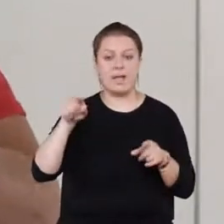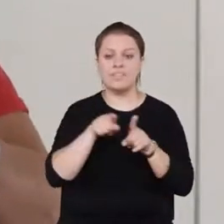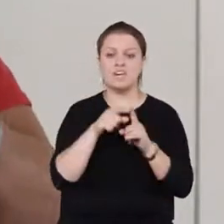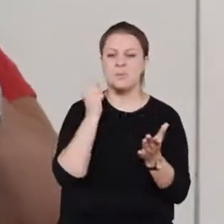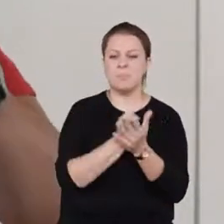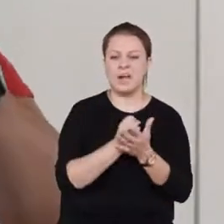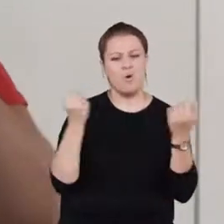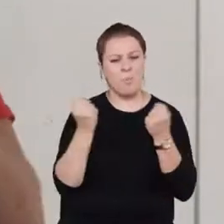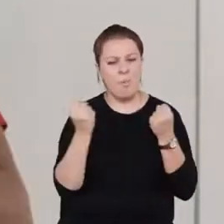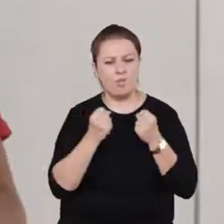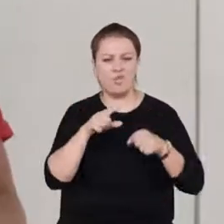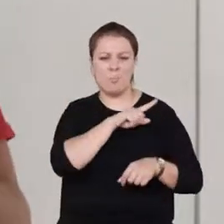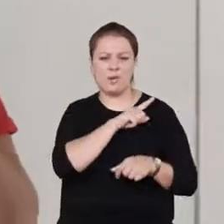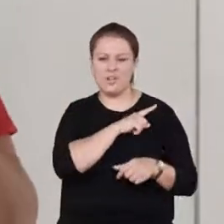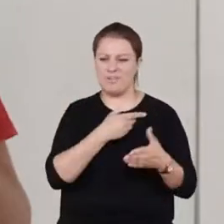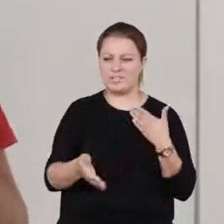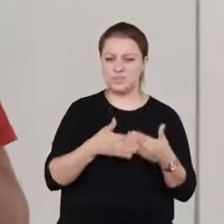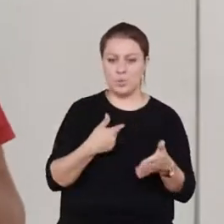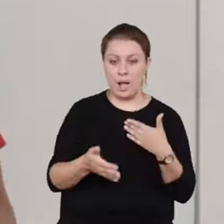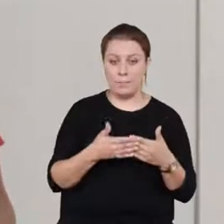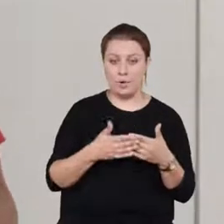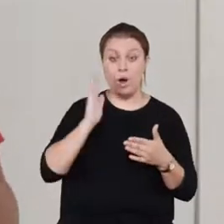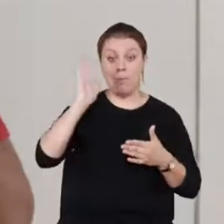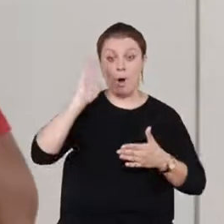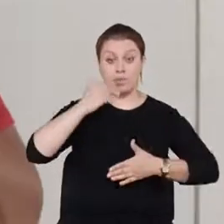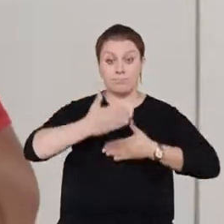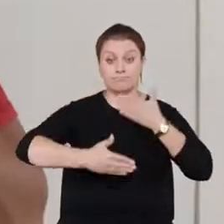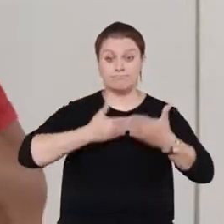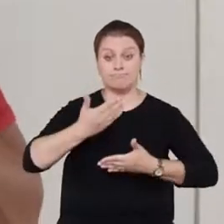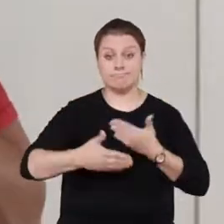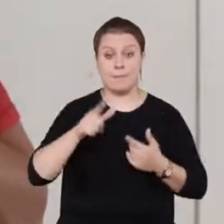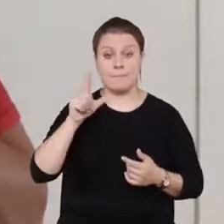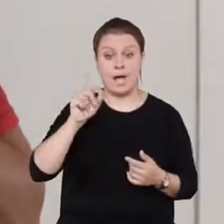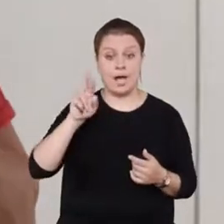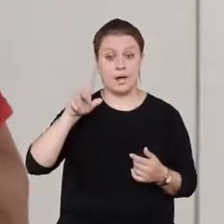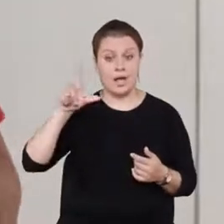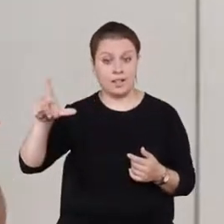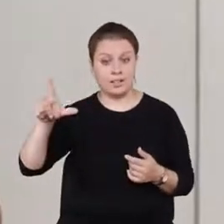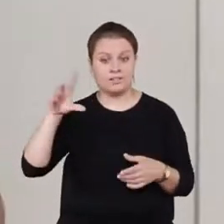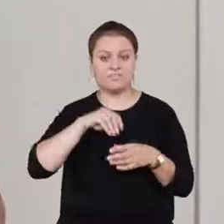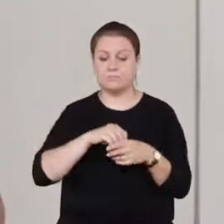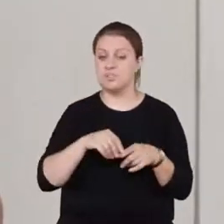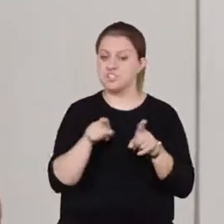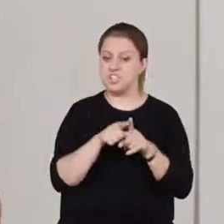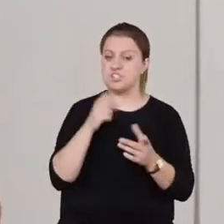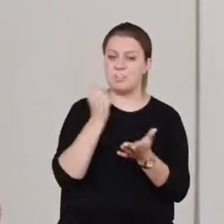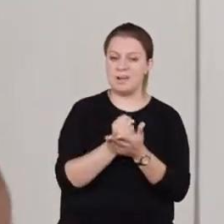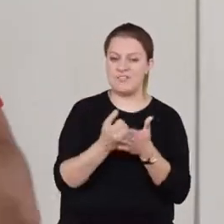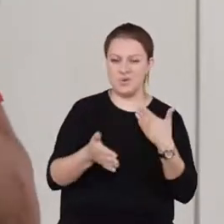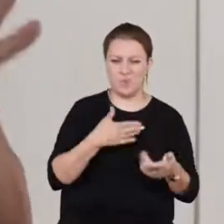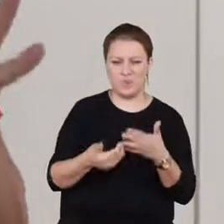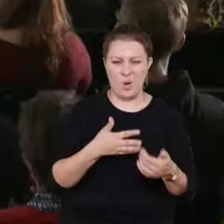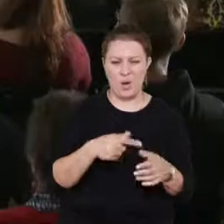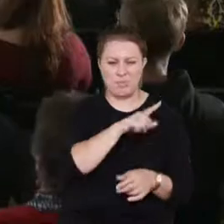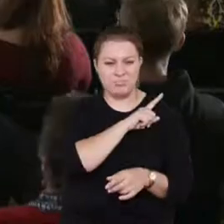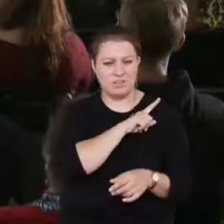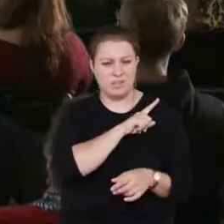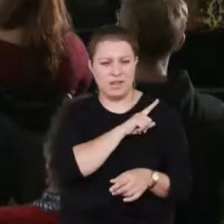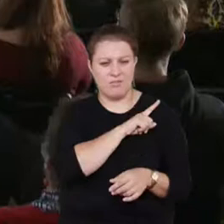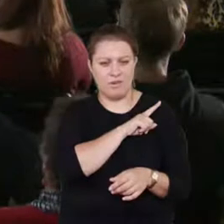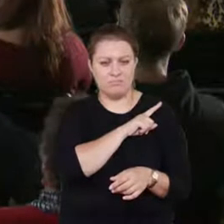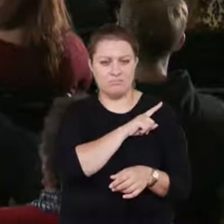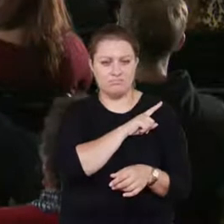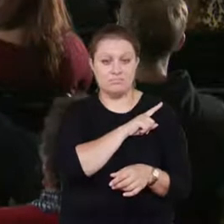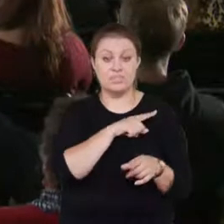egzekwowane. Potem mamy PRL, gdzie paradoksalnie, wbrew temu, co PRL sam o sobie mówił, też nie było z tym dobrze. To jest ciekawy bardzo temat,